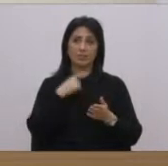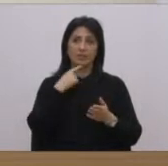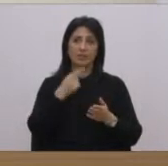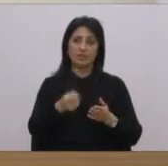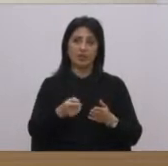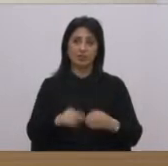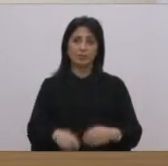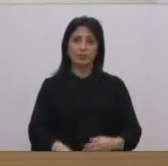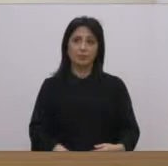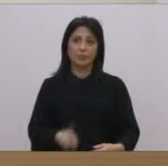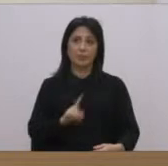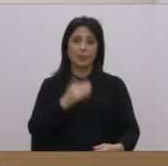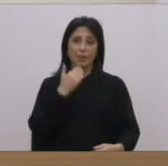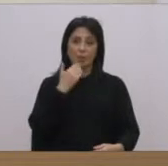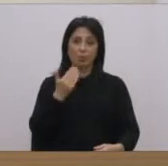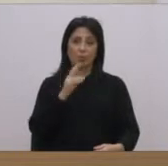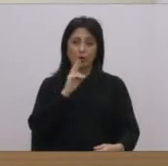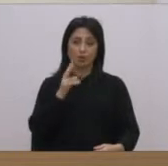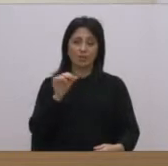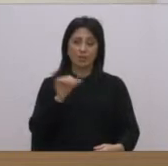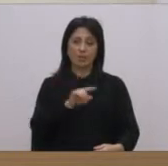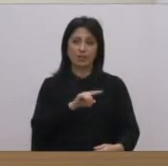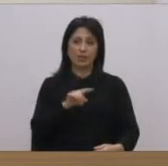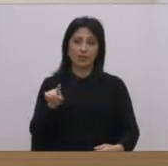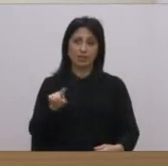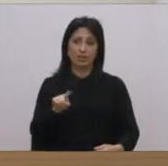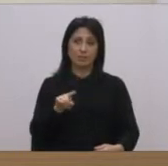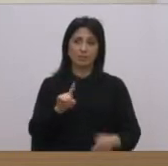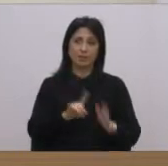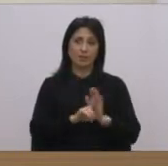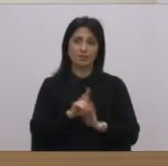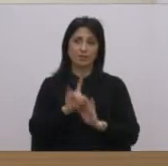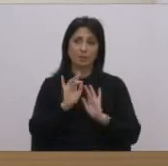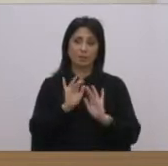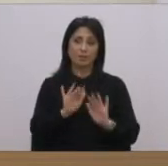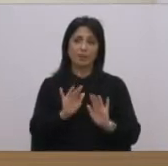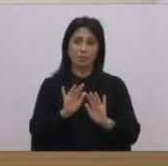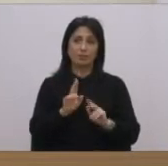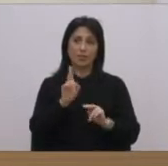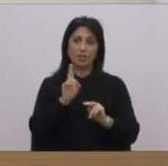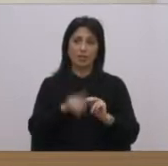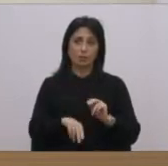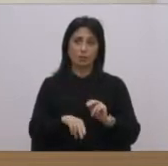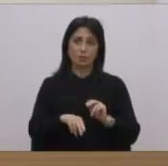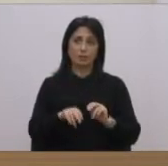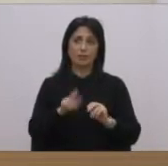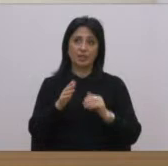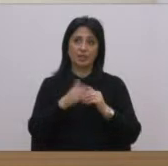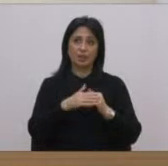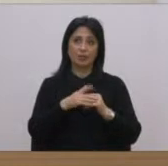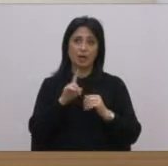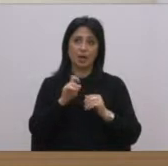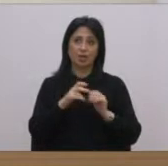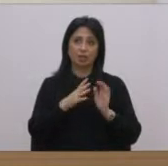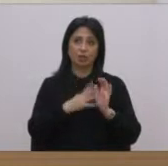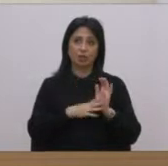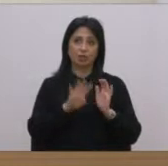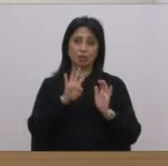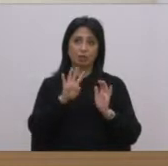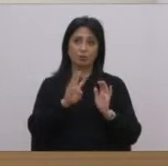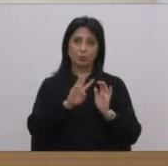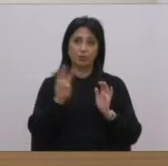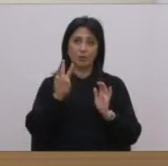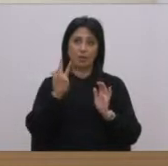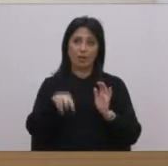აღნიშნო, ბოლო ორ წელიწად და ნახევრის განმავლობაში დაიწყო, მიმდინარეობს, დასრულდა დაახლოებით 194